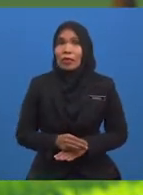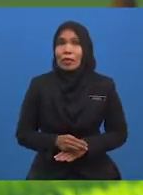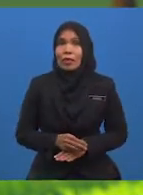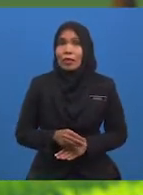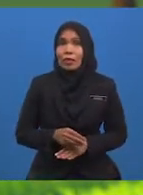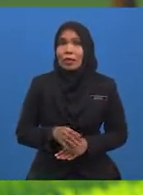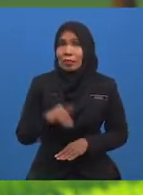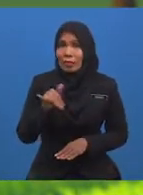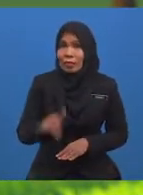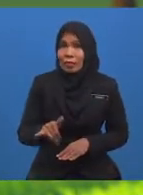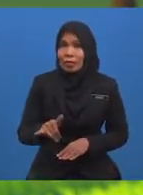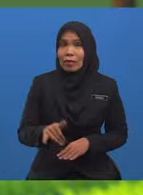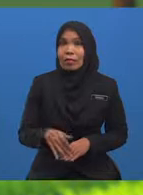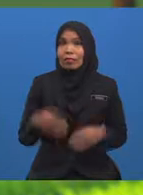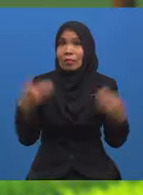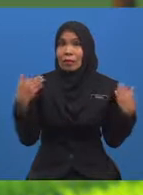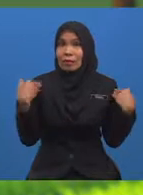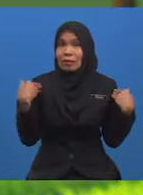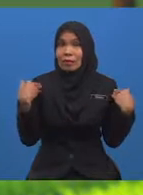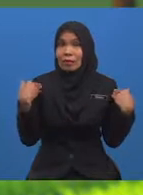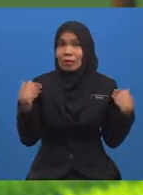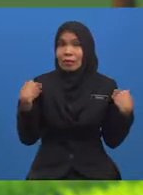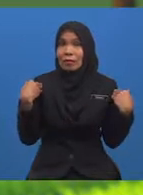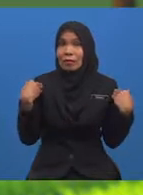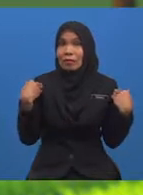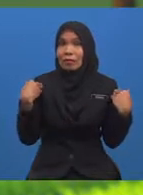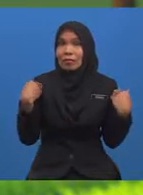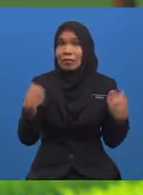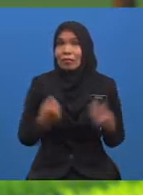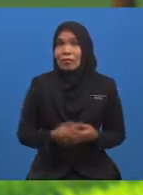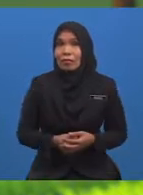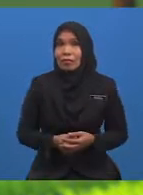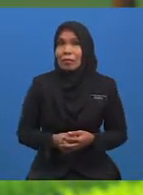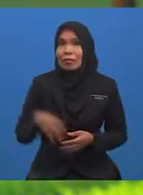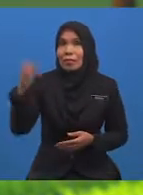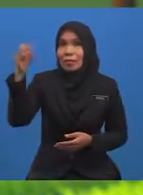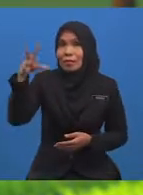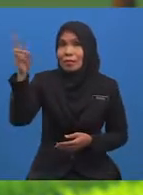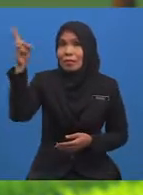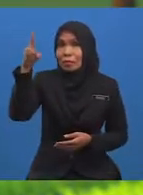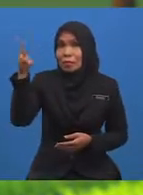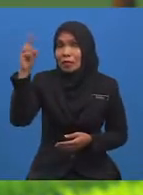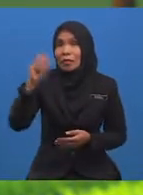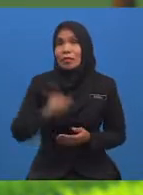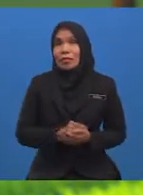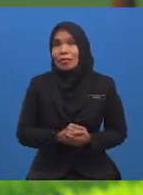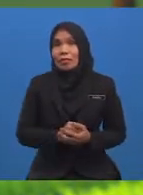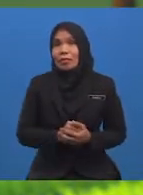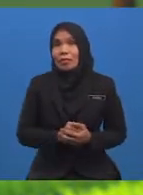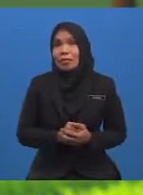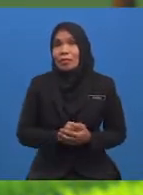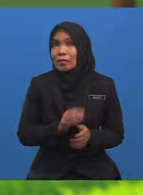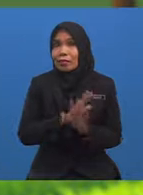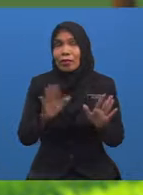di luar rumah. Jangan letakkan pasu di bawah cahaya matahari tau.